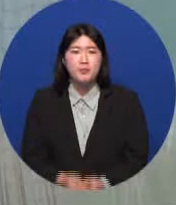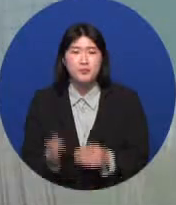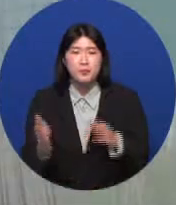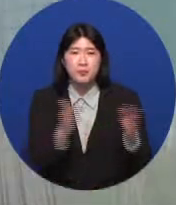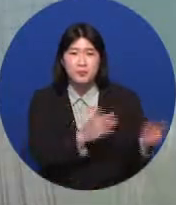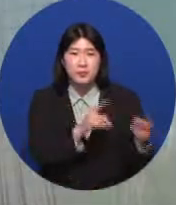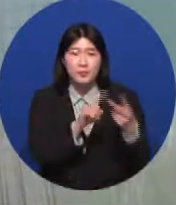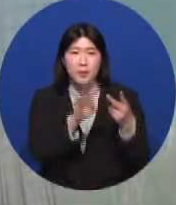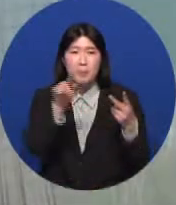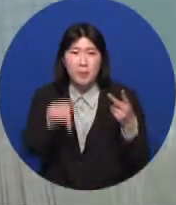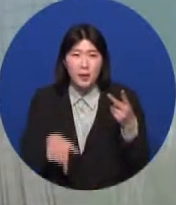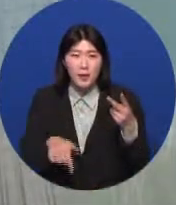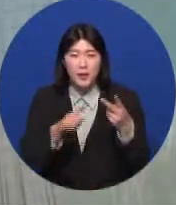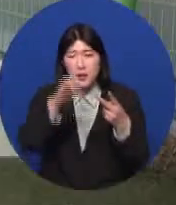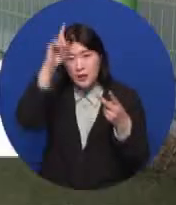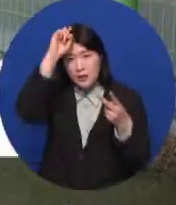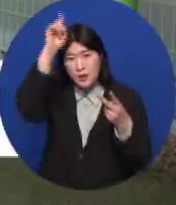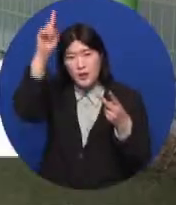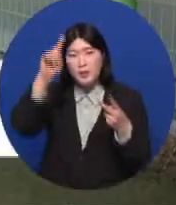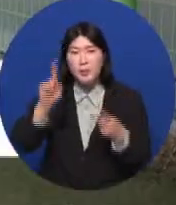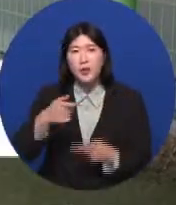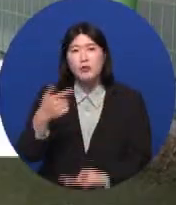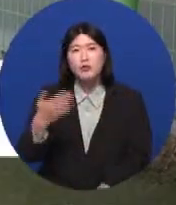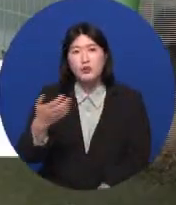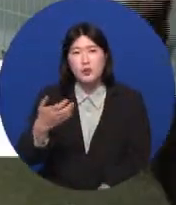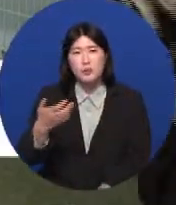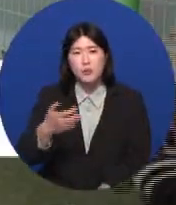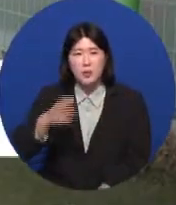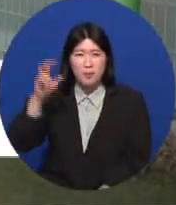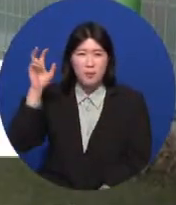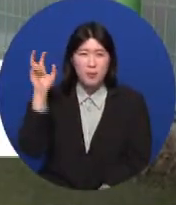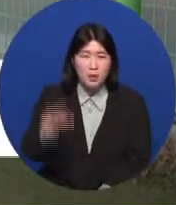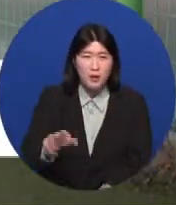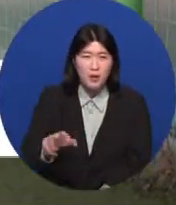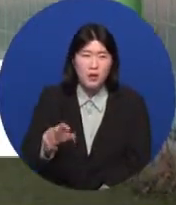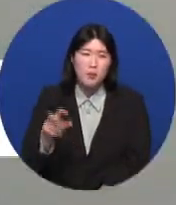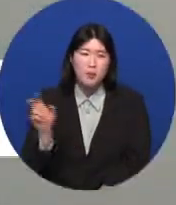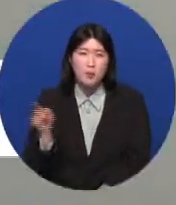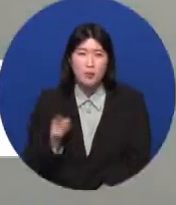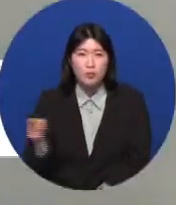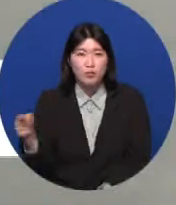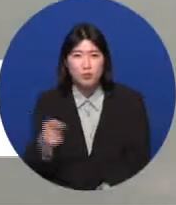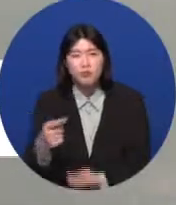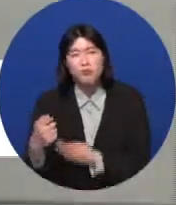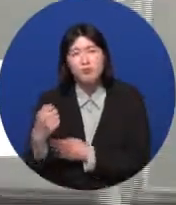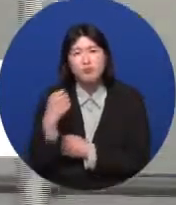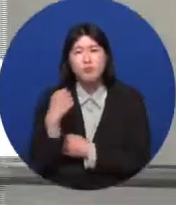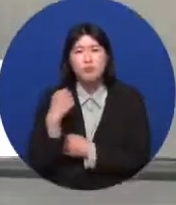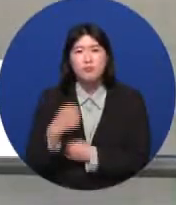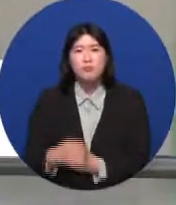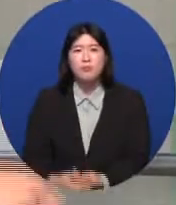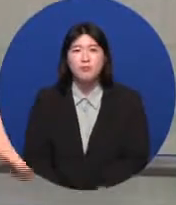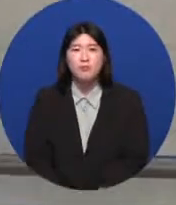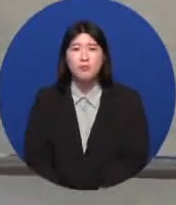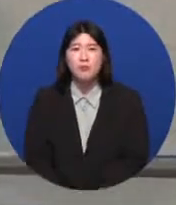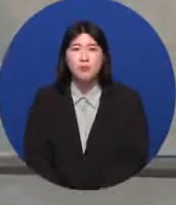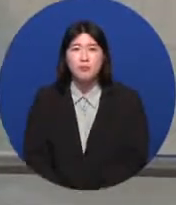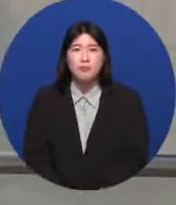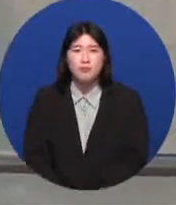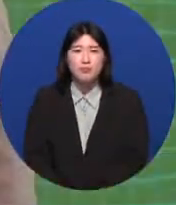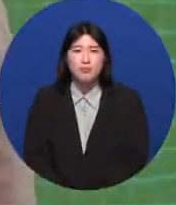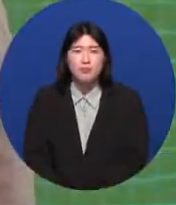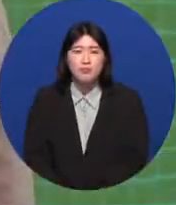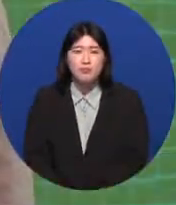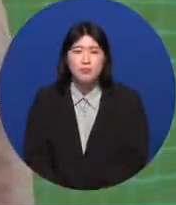박준형은 190cm 의 큰 키에서 내리꽂는 빠른 공과 슬라이더를 주무기로 프로모델 도전장을 냈습니다